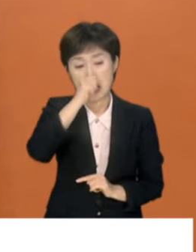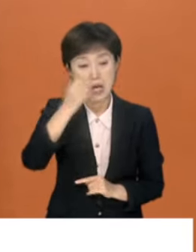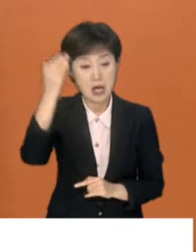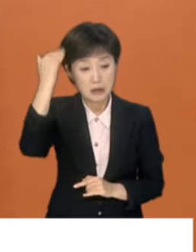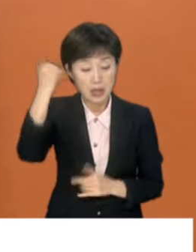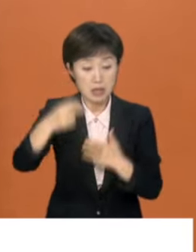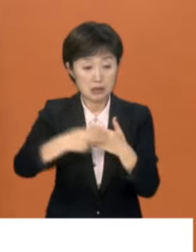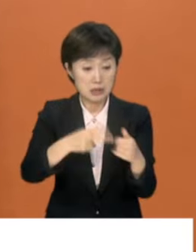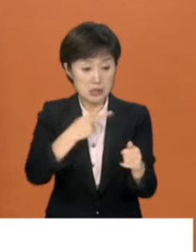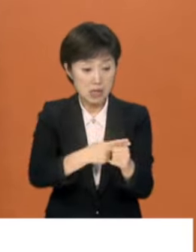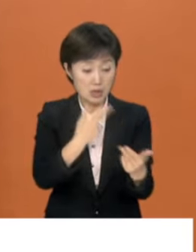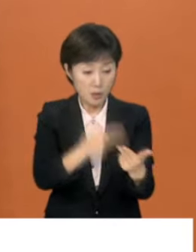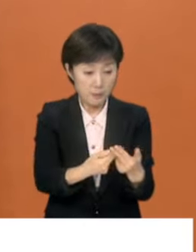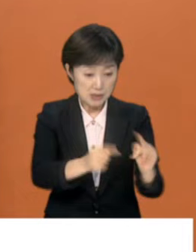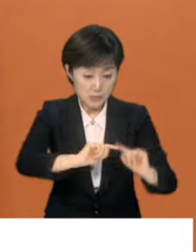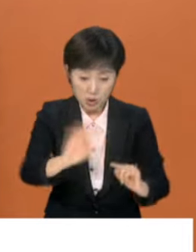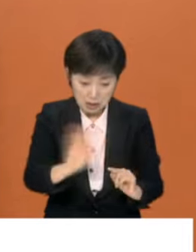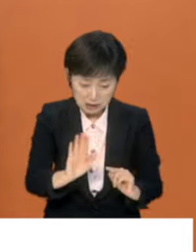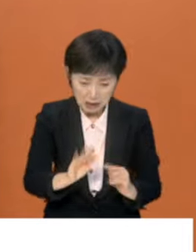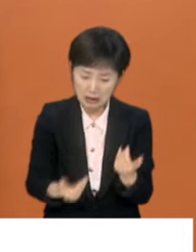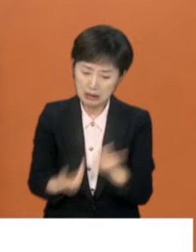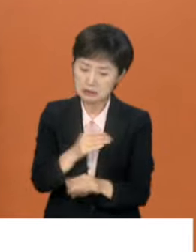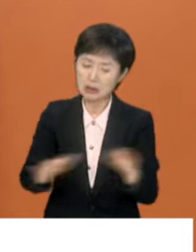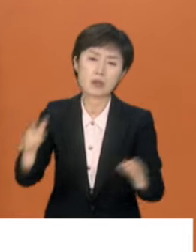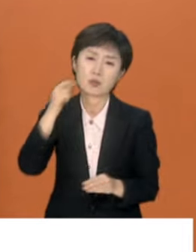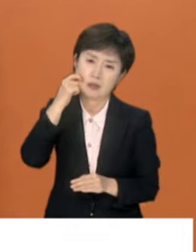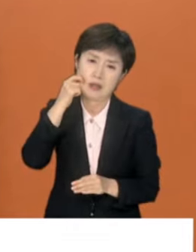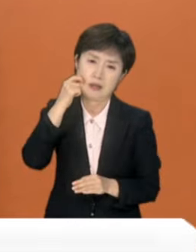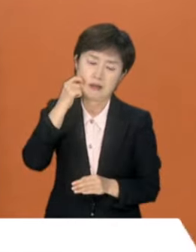부족하다면이 갈등을 해결하기 어렵다라는